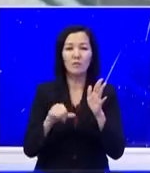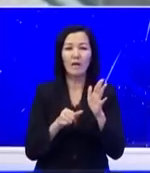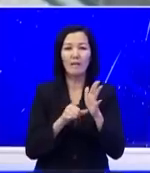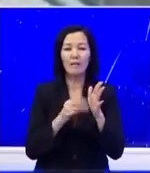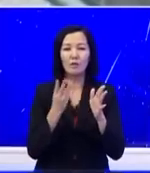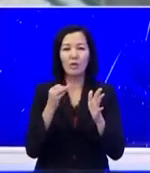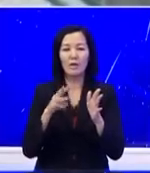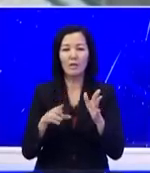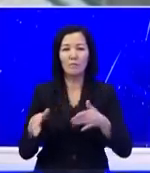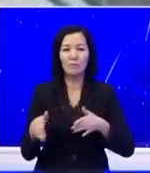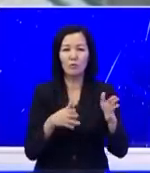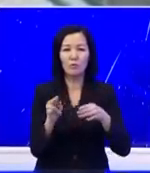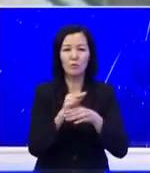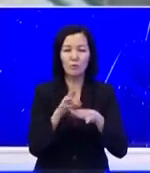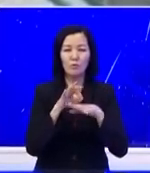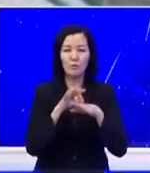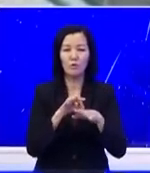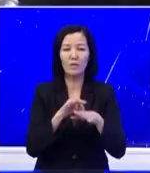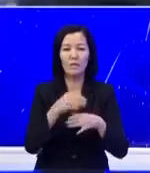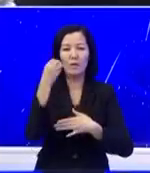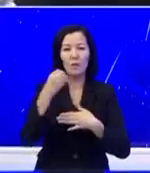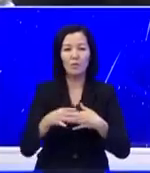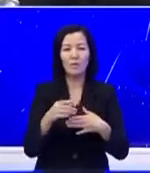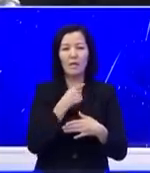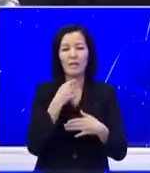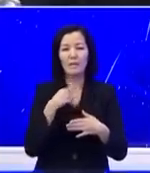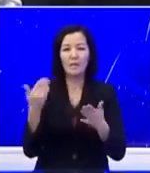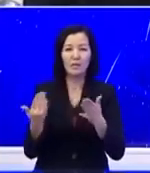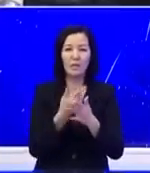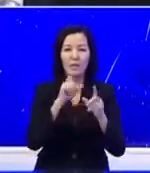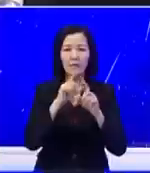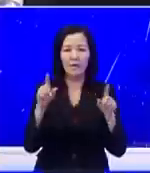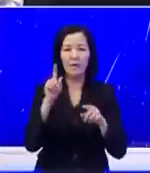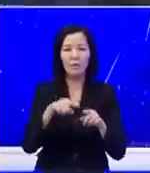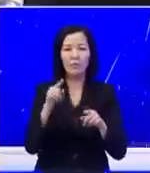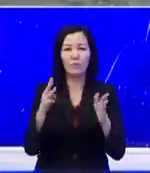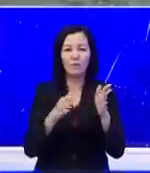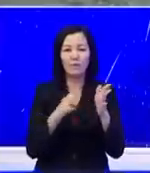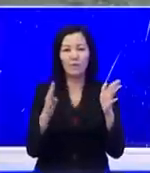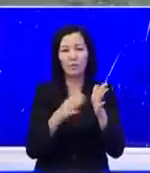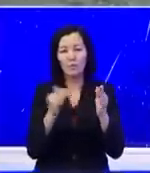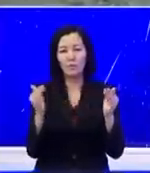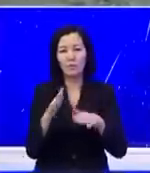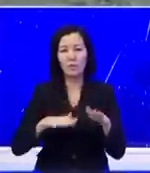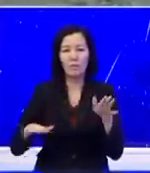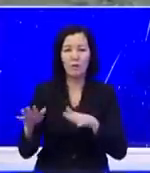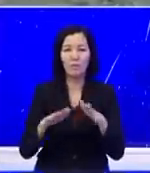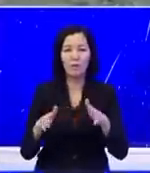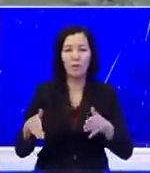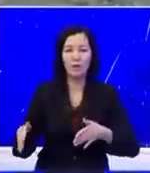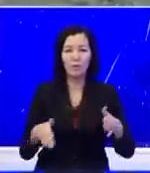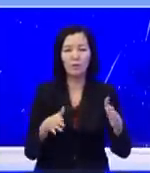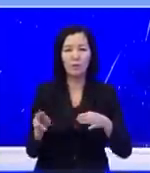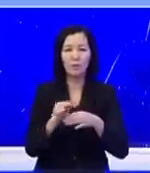жолға жөндеу жүргізіледі. Мұнан бөлек облыс орталығындағы жаңадан бой көтеріп жатқан нөмірі 8-9 ықшамаудандарына жол